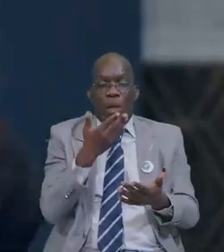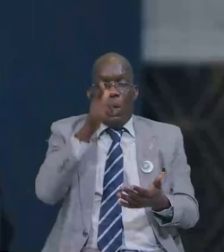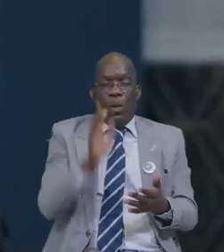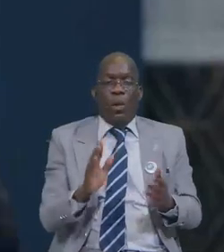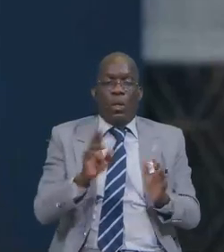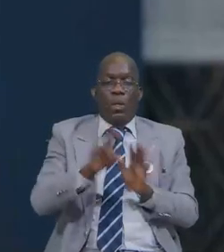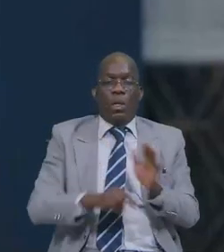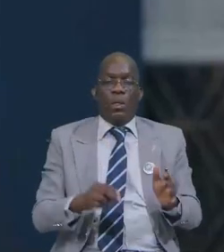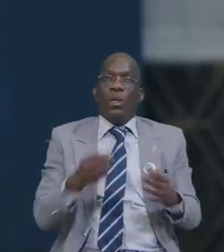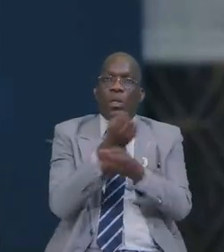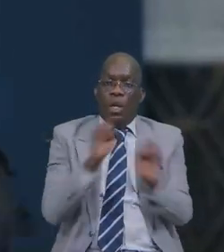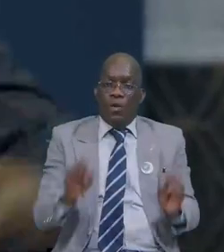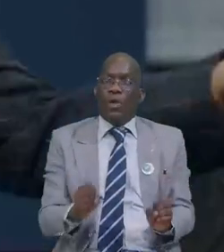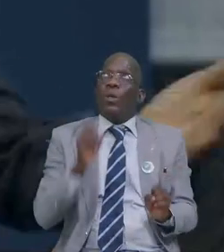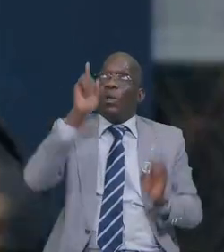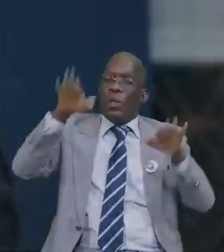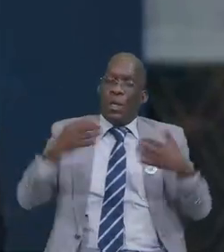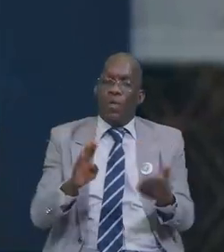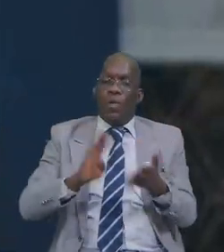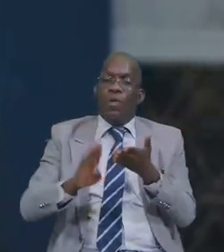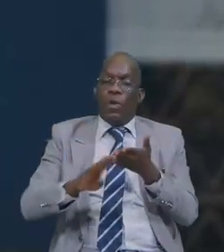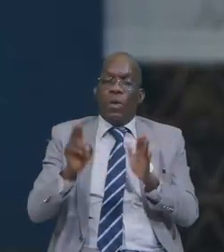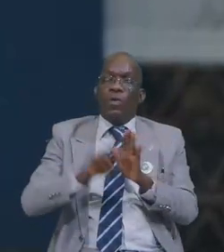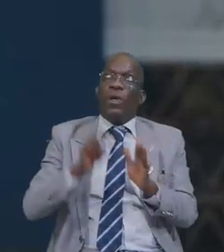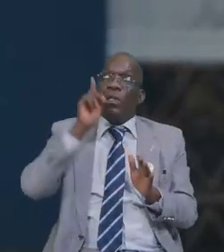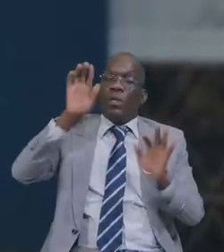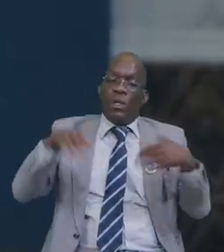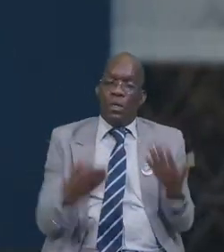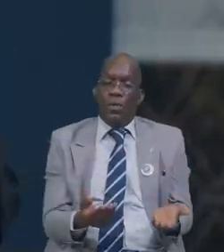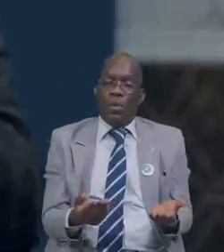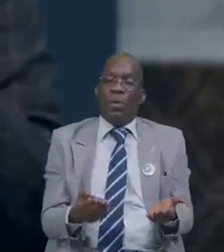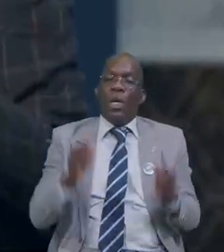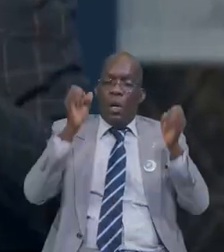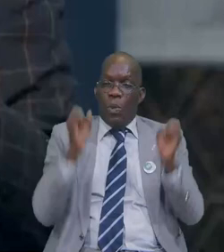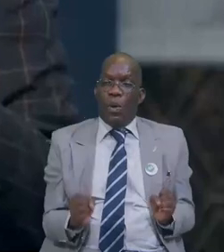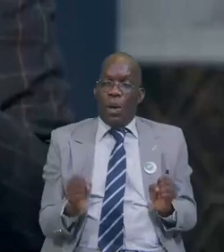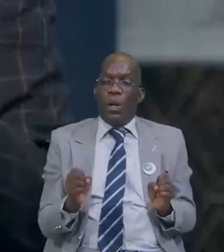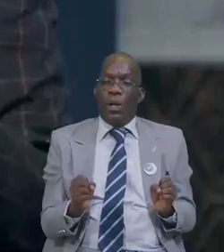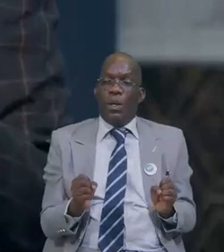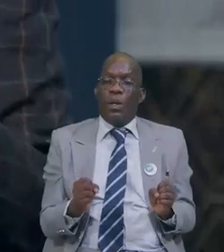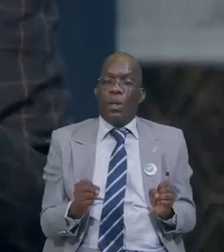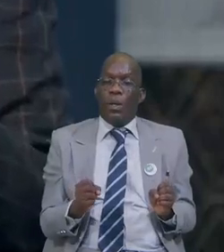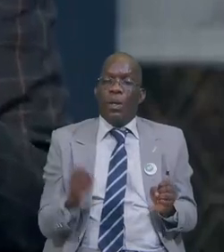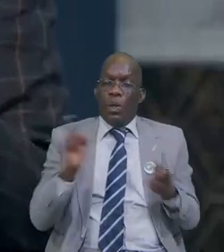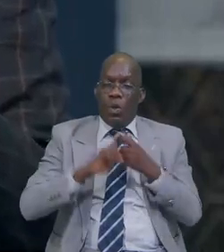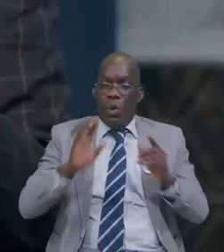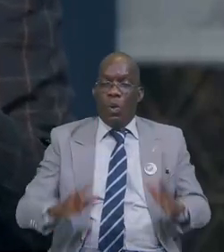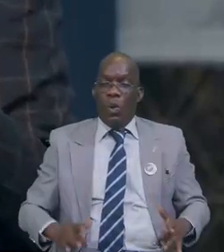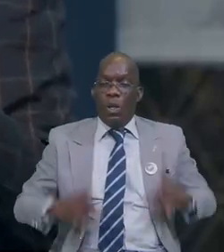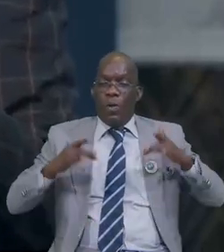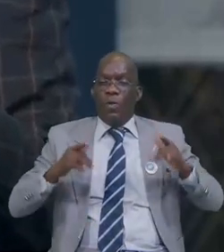nous l'a donné, libération, il nous l'a donné, pardon, il nous l'a donné, la puissance pour mener